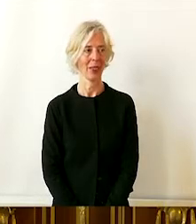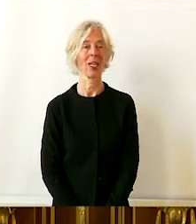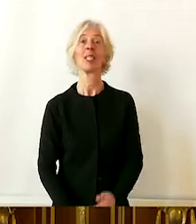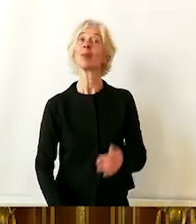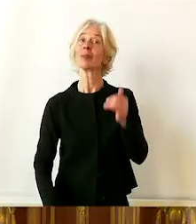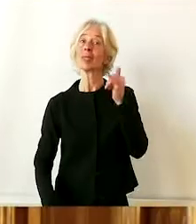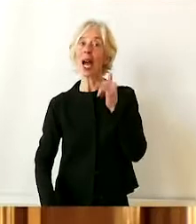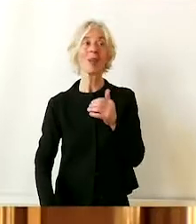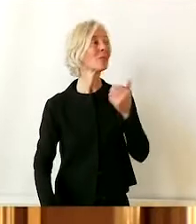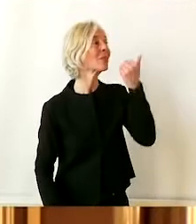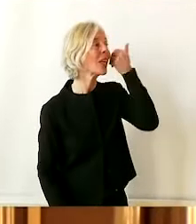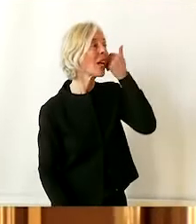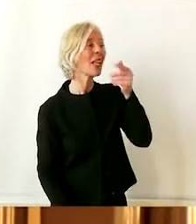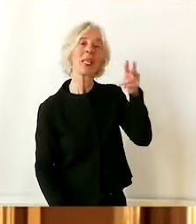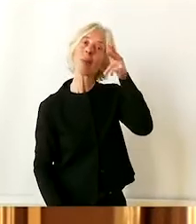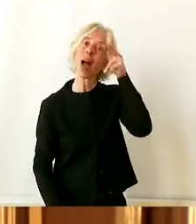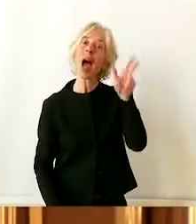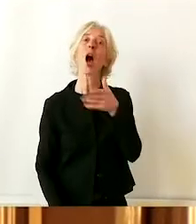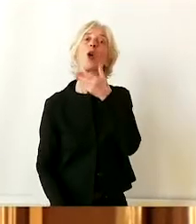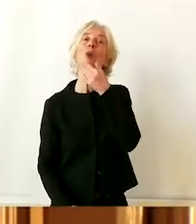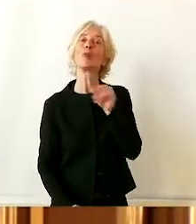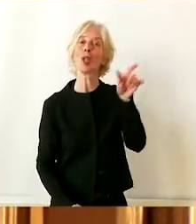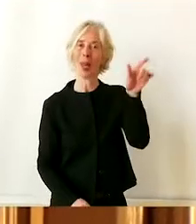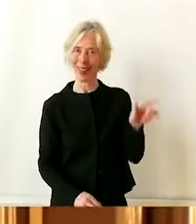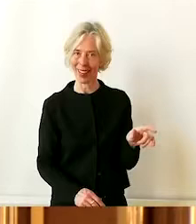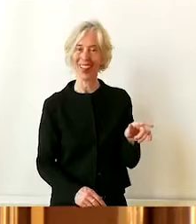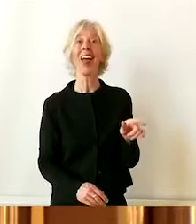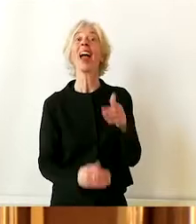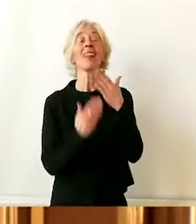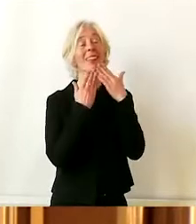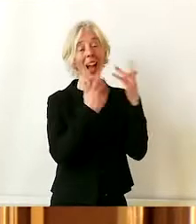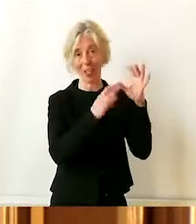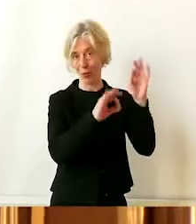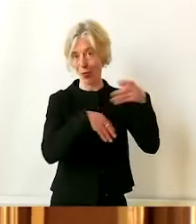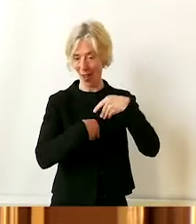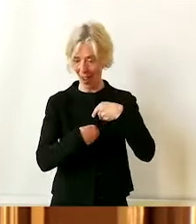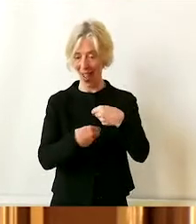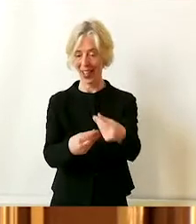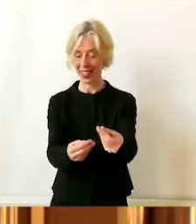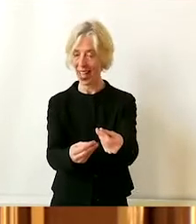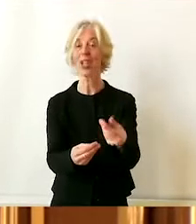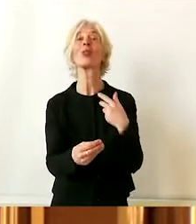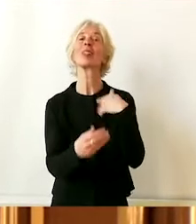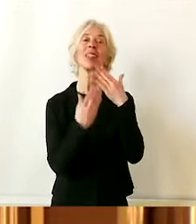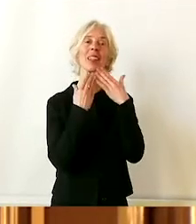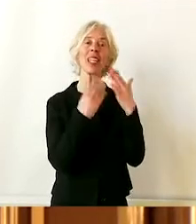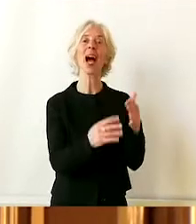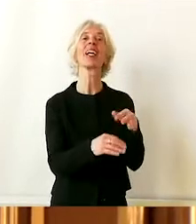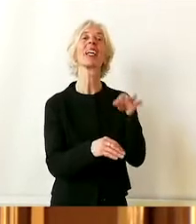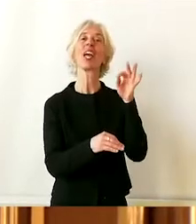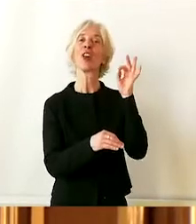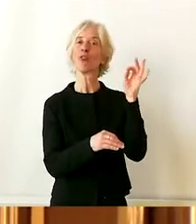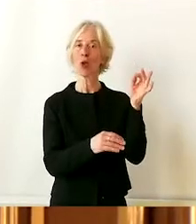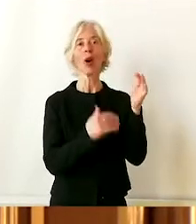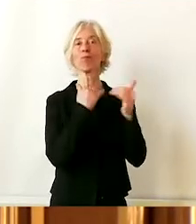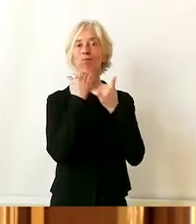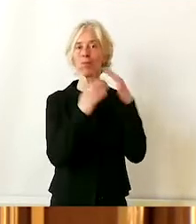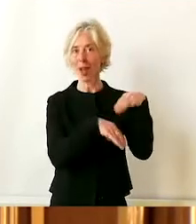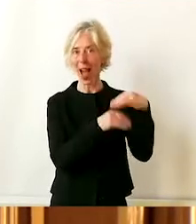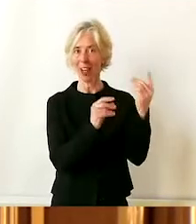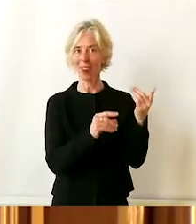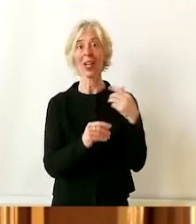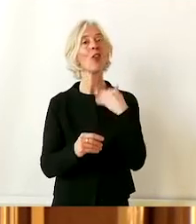Ja, lieber Wolfgang Hübschler, herzlichen Dank für die einleitenden Worte. Und ich darf Sie alle ganz herzlich hier im Augsburger Rathaus im Goldenen Saal